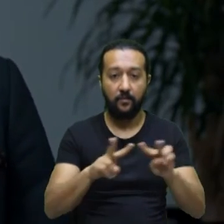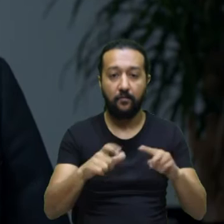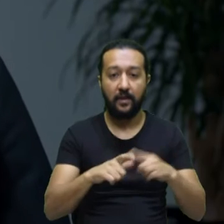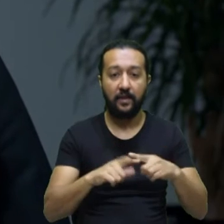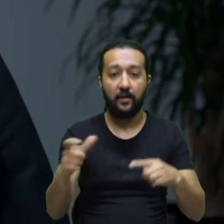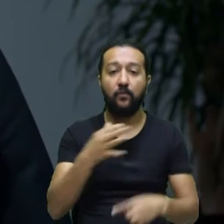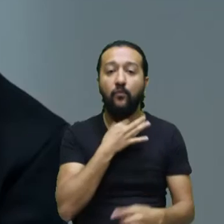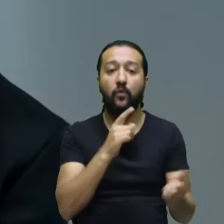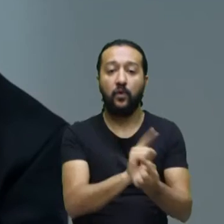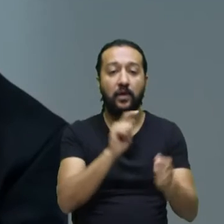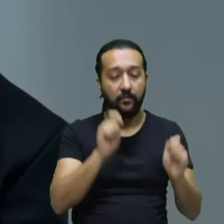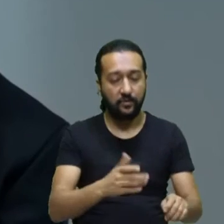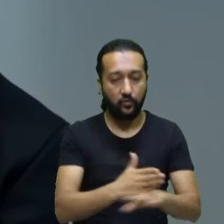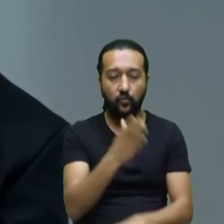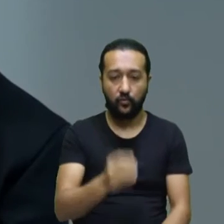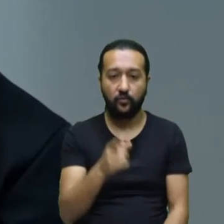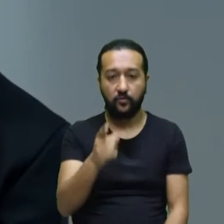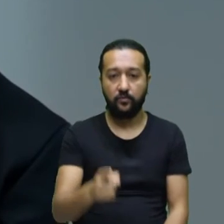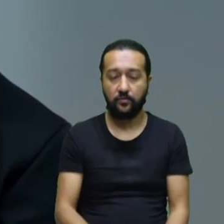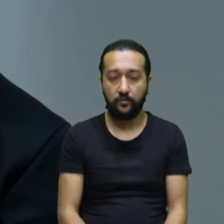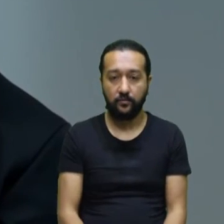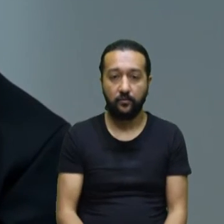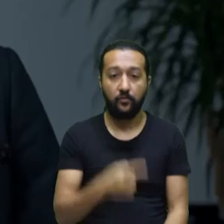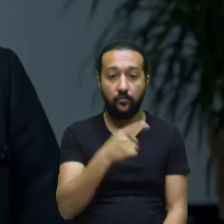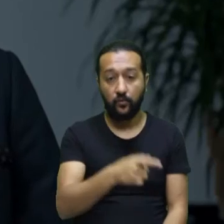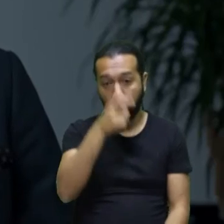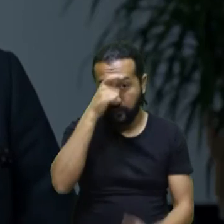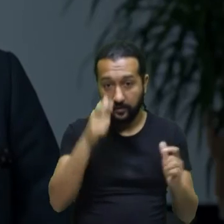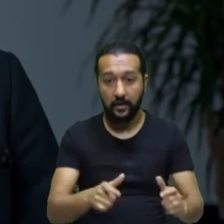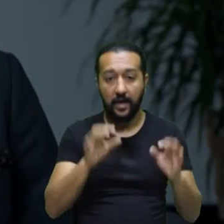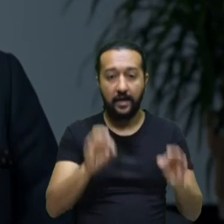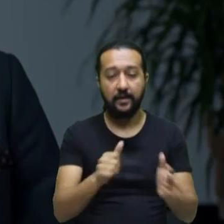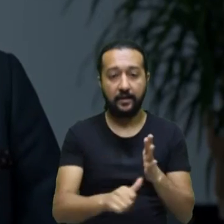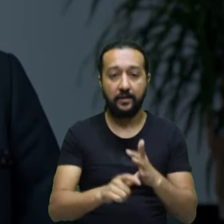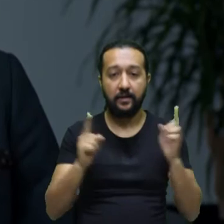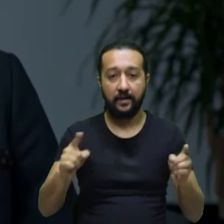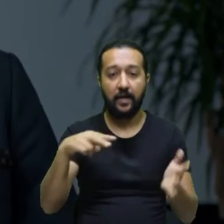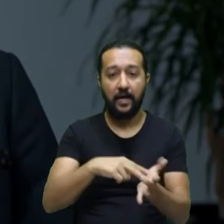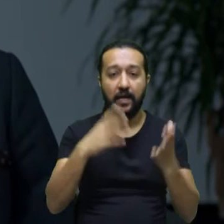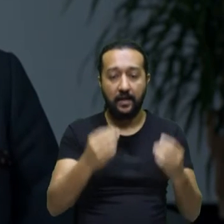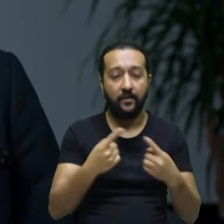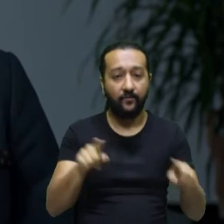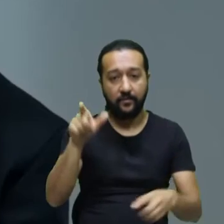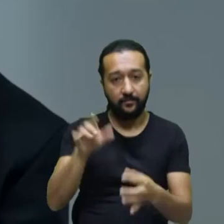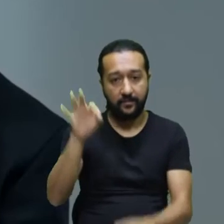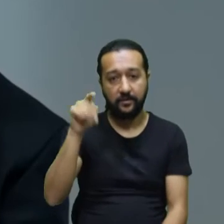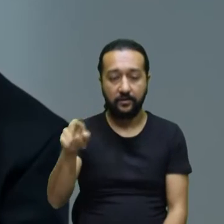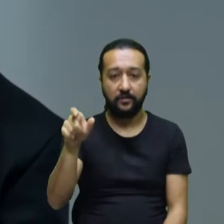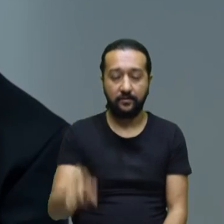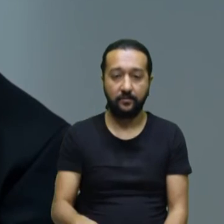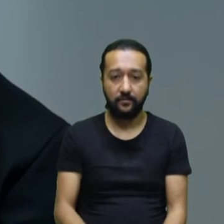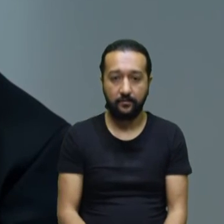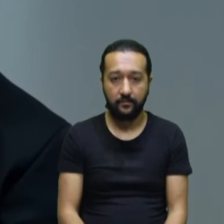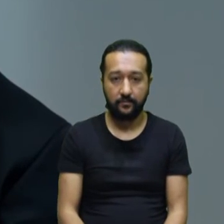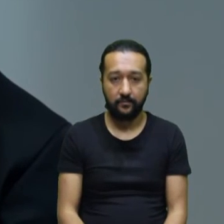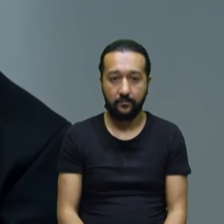Meta'yı muhatap almakla doğru yaparsınız. Bu ülkede her devirde ayakta kalabilen ilginç karakterlerden biridir.